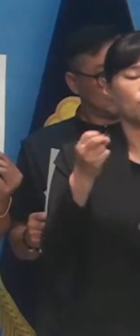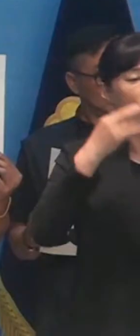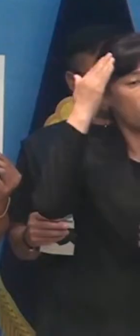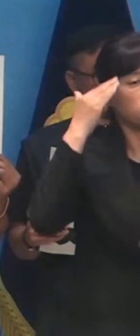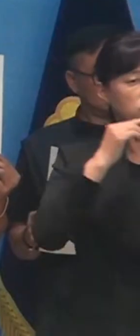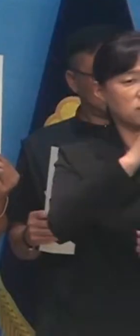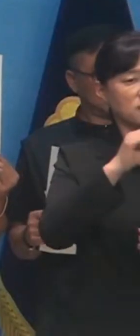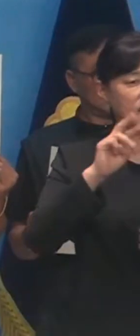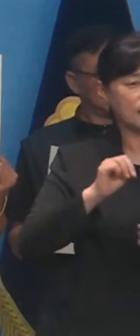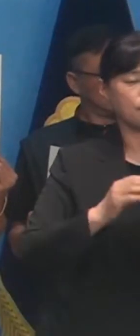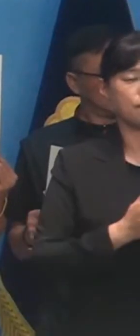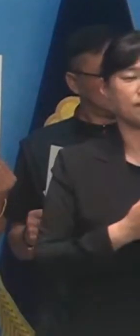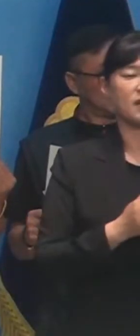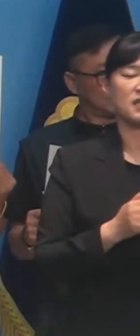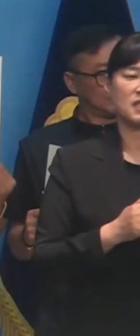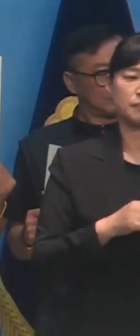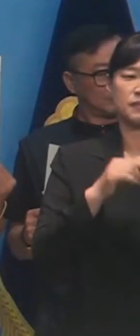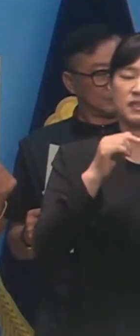GM 지분